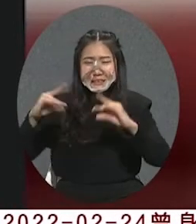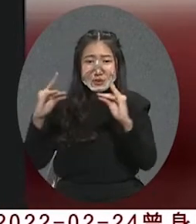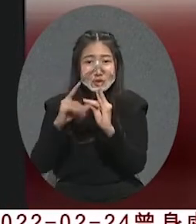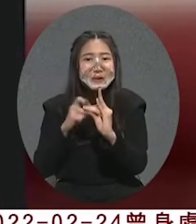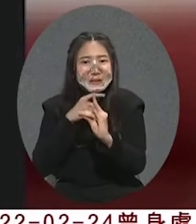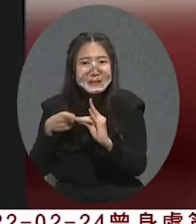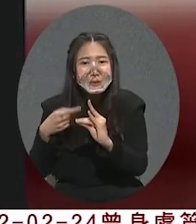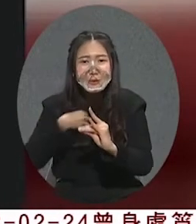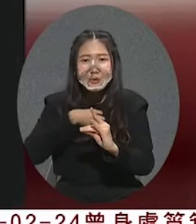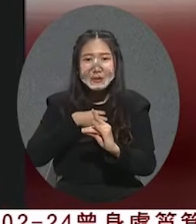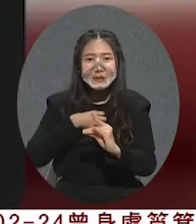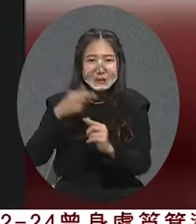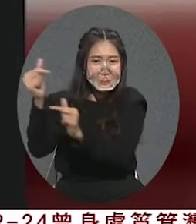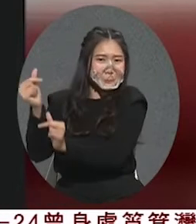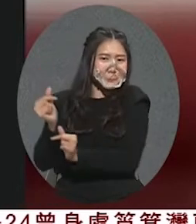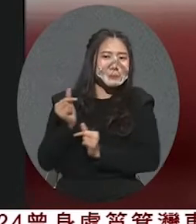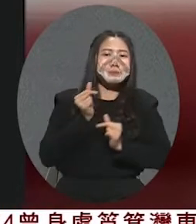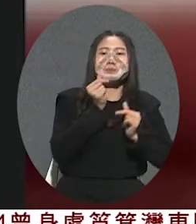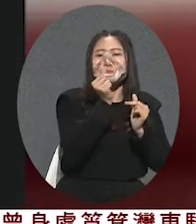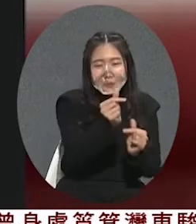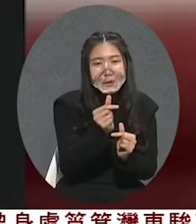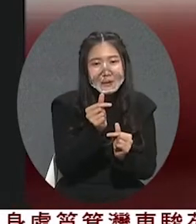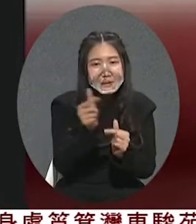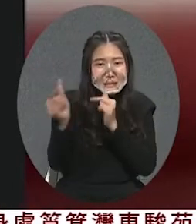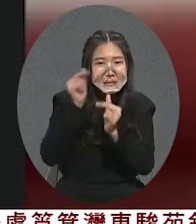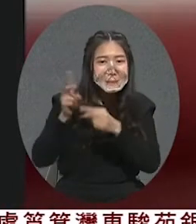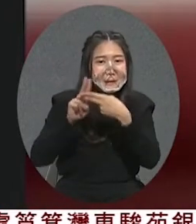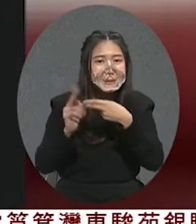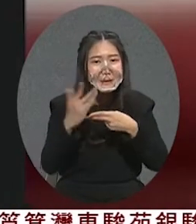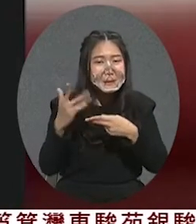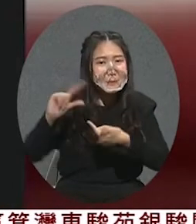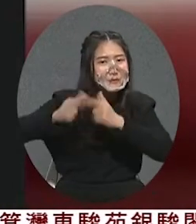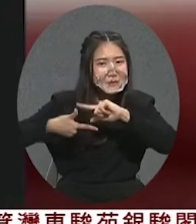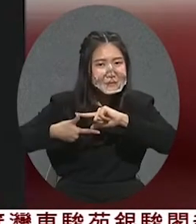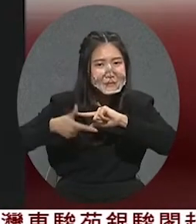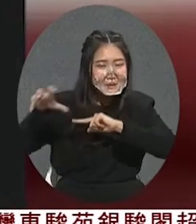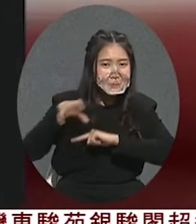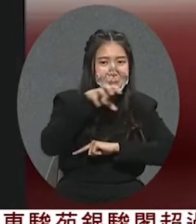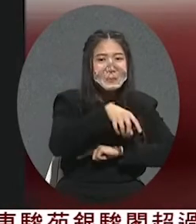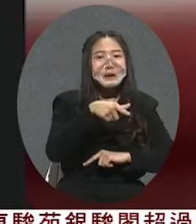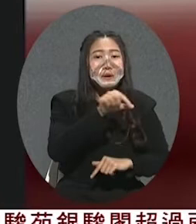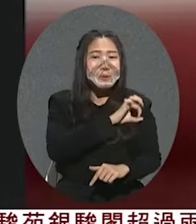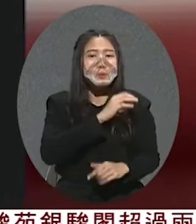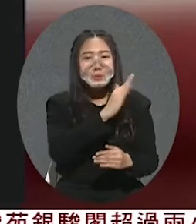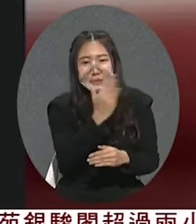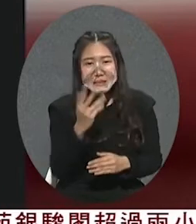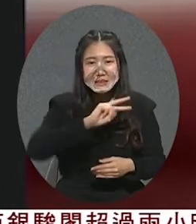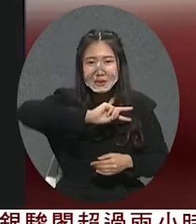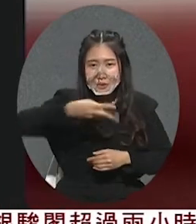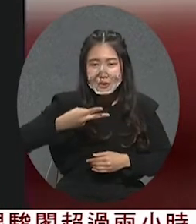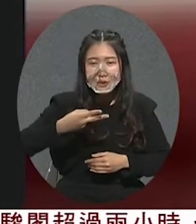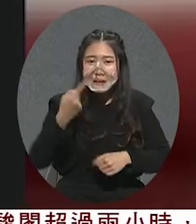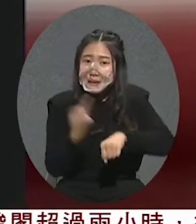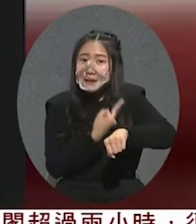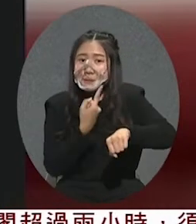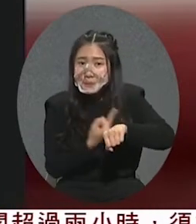床，我覺得直情完全可以參考亞博館的模式，在會展也可以就是改建為一個臨